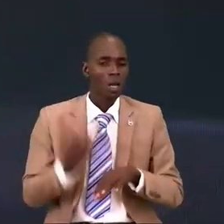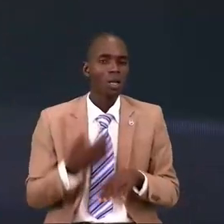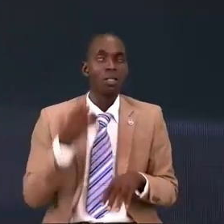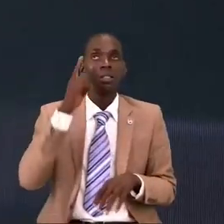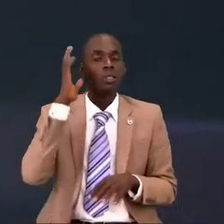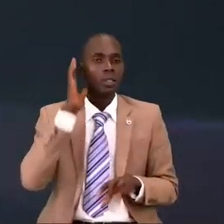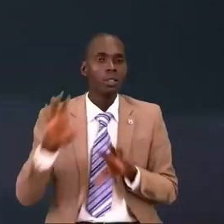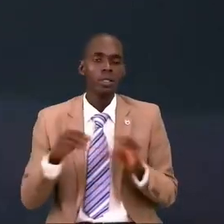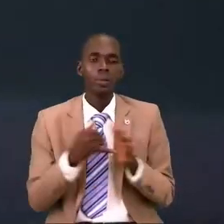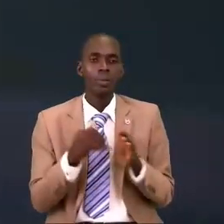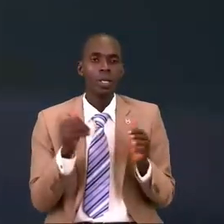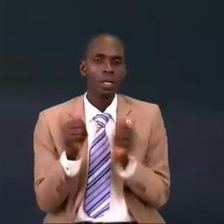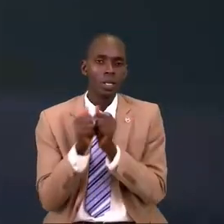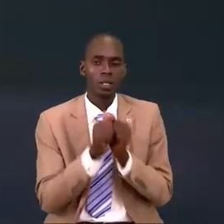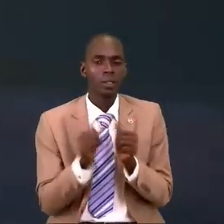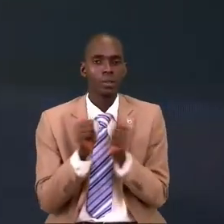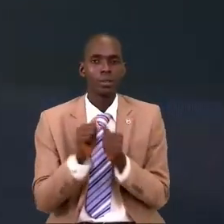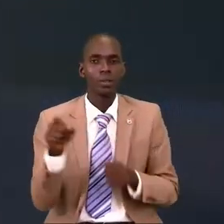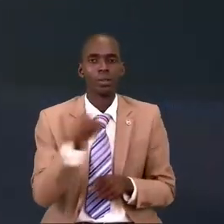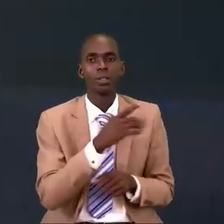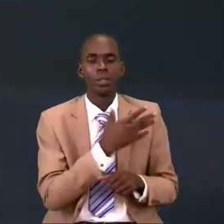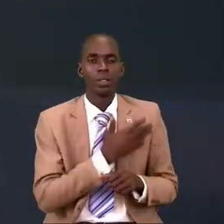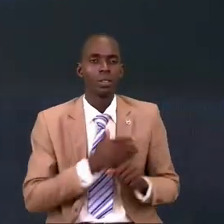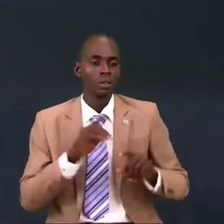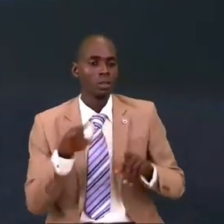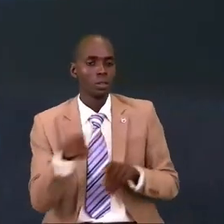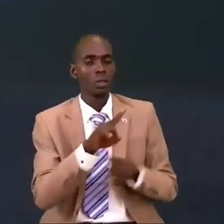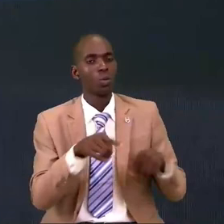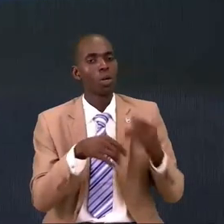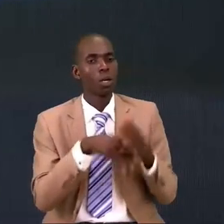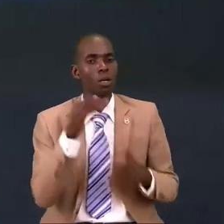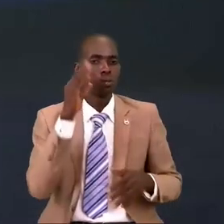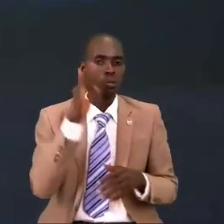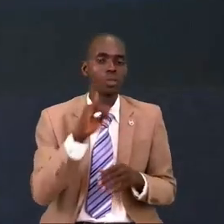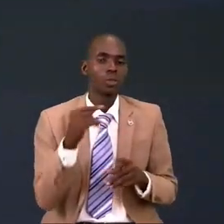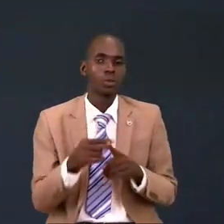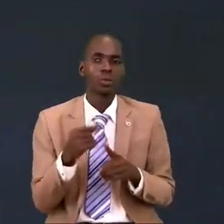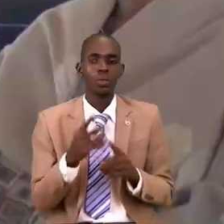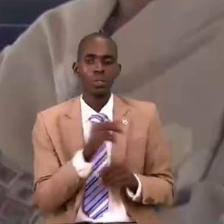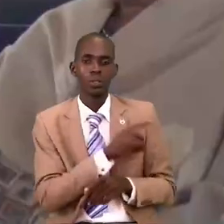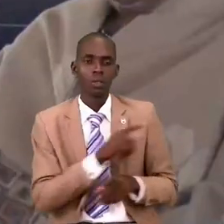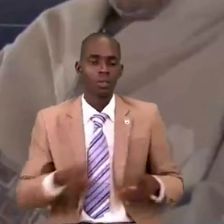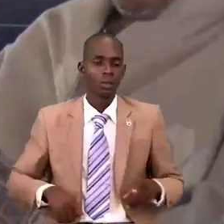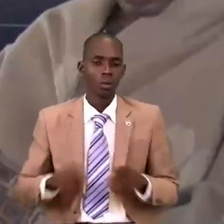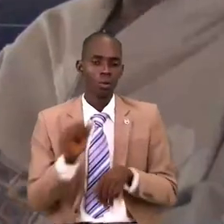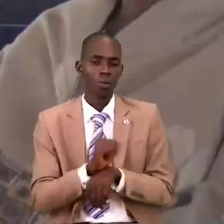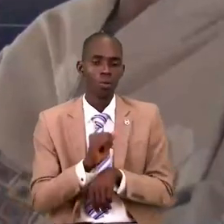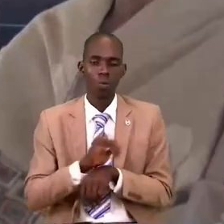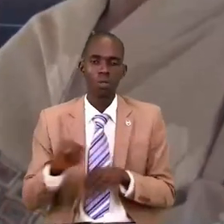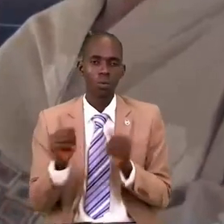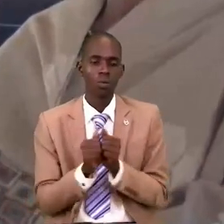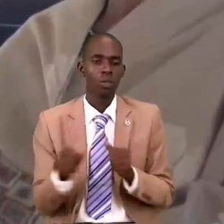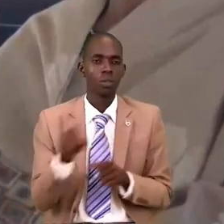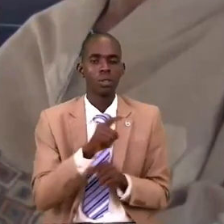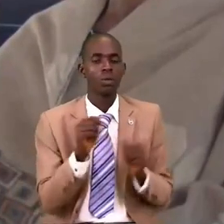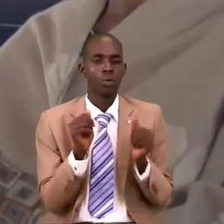parole. Le Seigneur travaillait avec eux. Et avec les miracles qui accompagneront sa parole. Le Seigneur va travailler avec